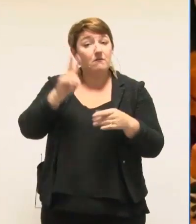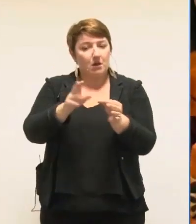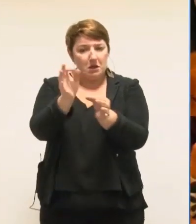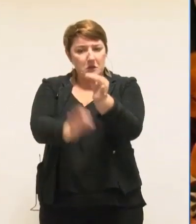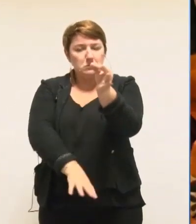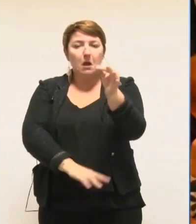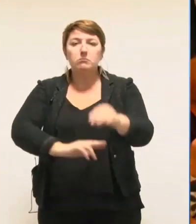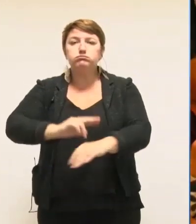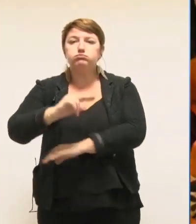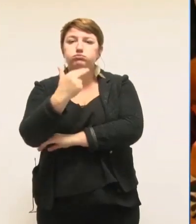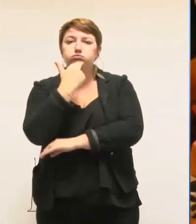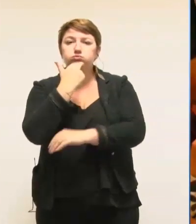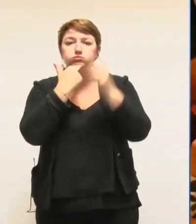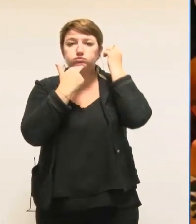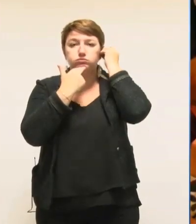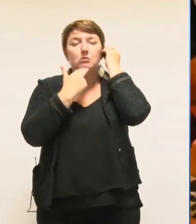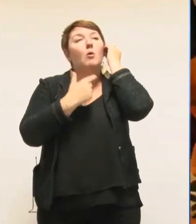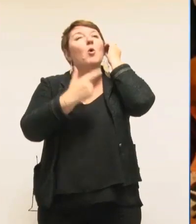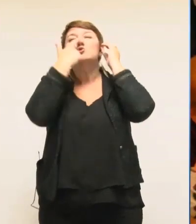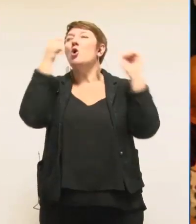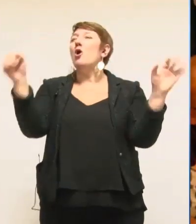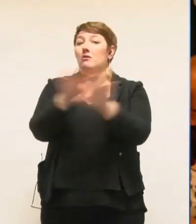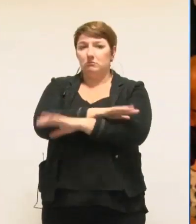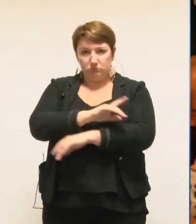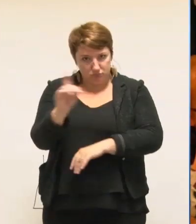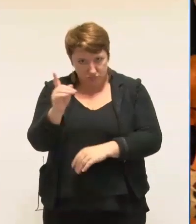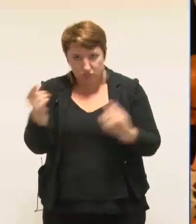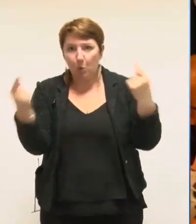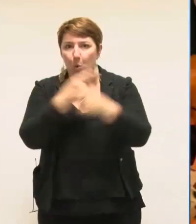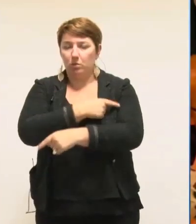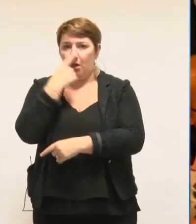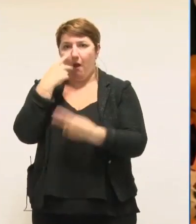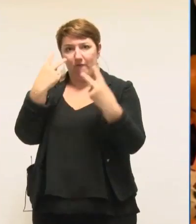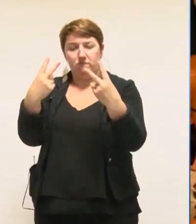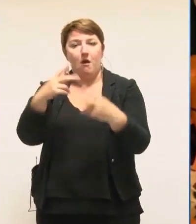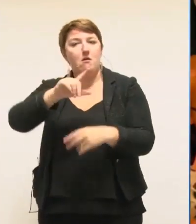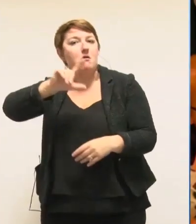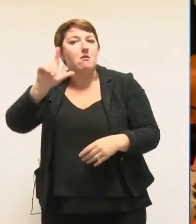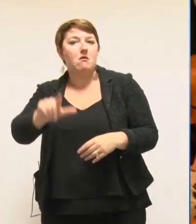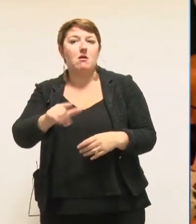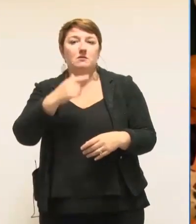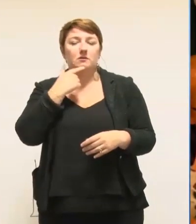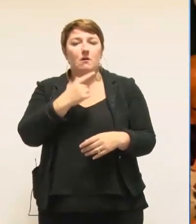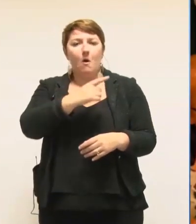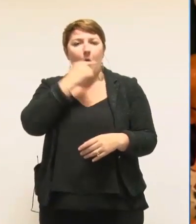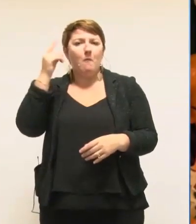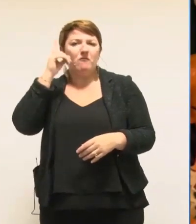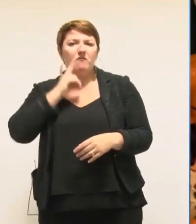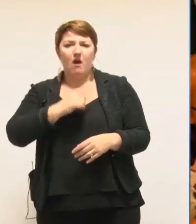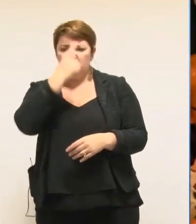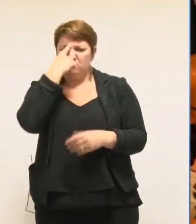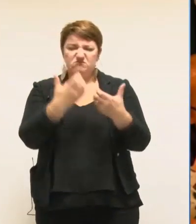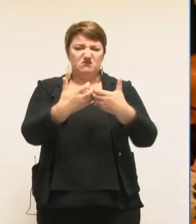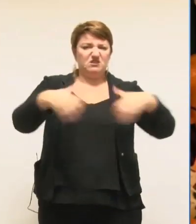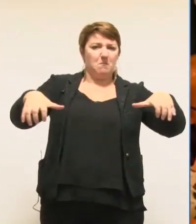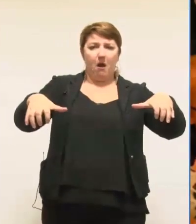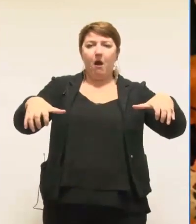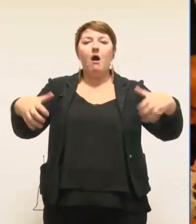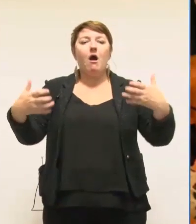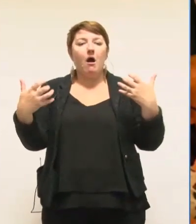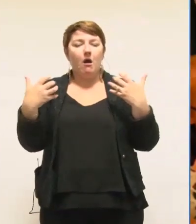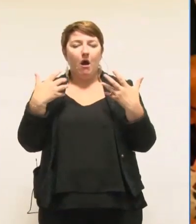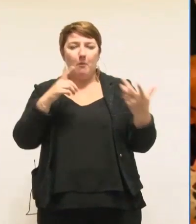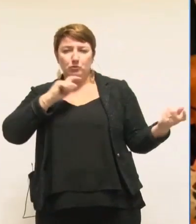beaucoup plus sensibles que ce qu'on peut imaginer. Ça remet en cause non seulement la dualité homme-femme, mais ça va bien plus loin que